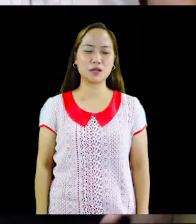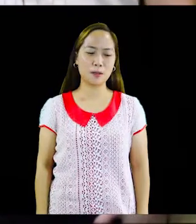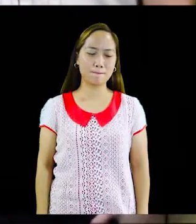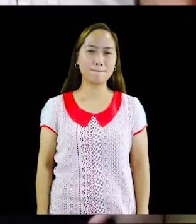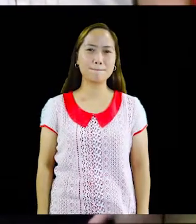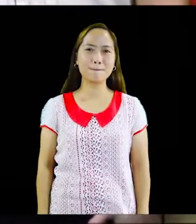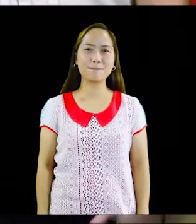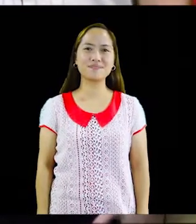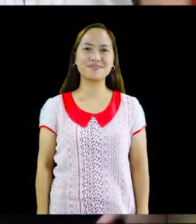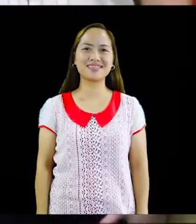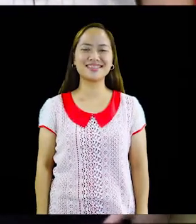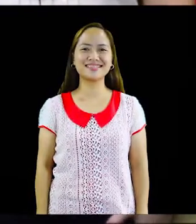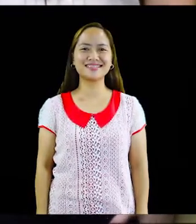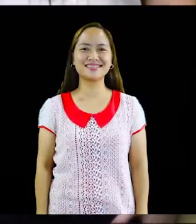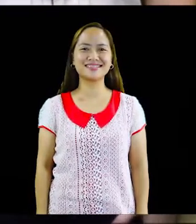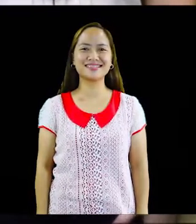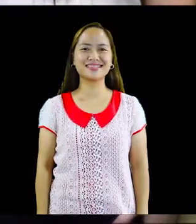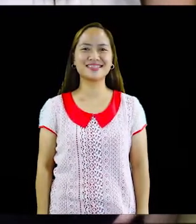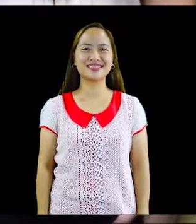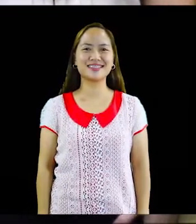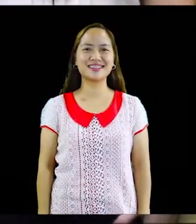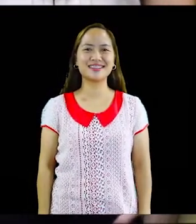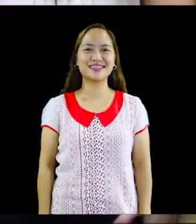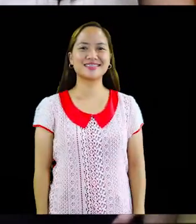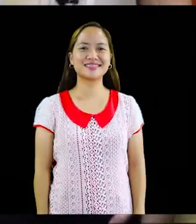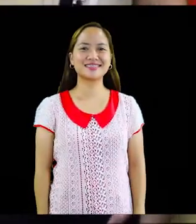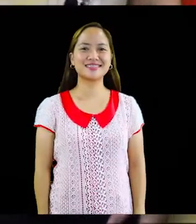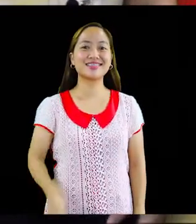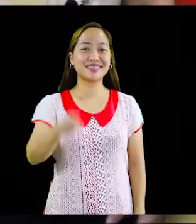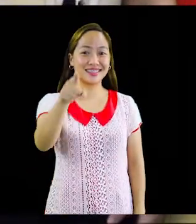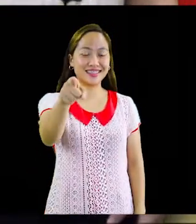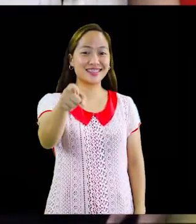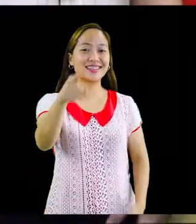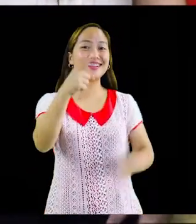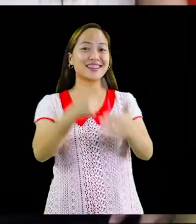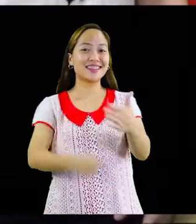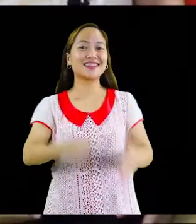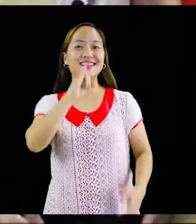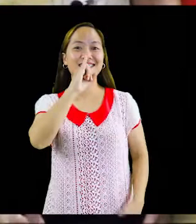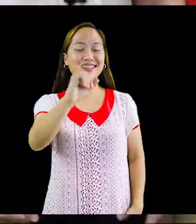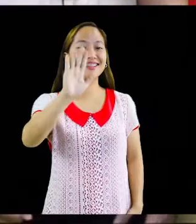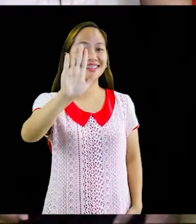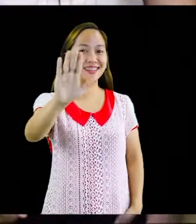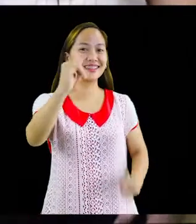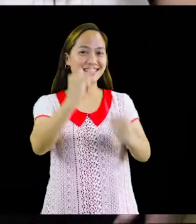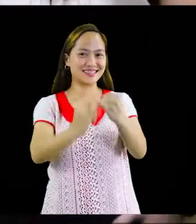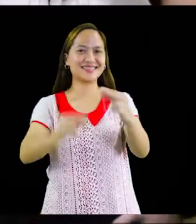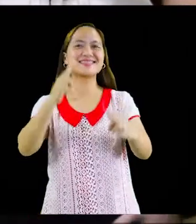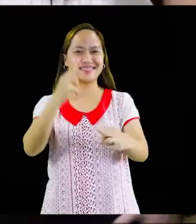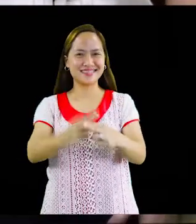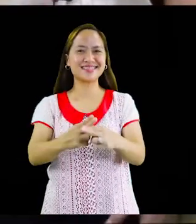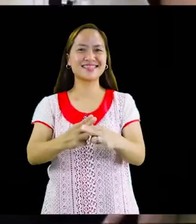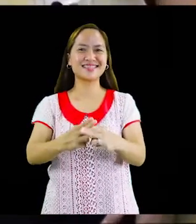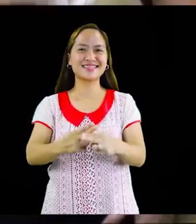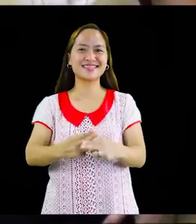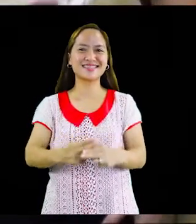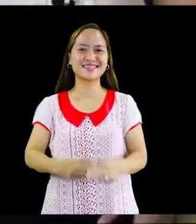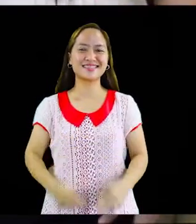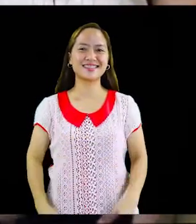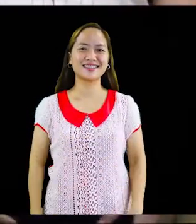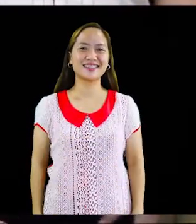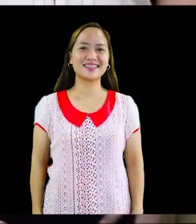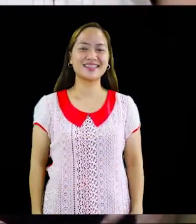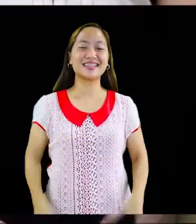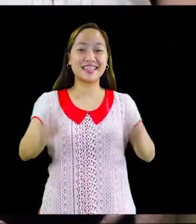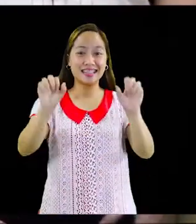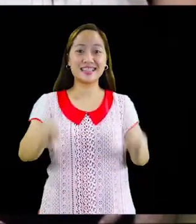apelyido, Martinez. O ikaw, ano ang iyong apelyido? Pwede mo